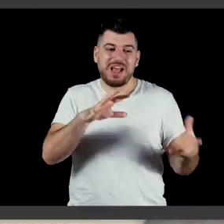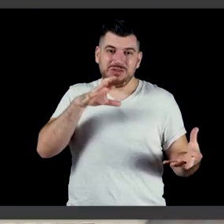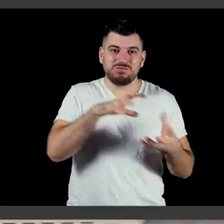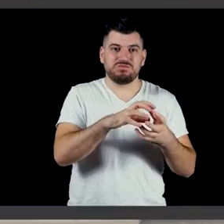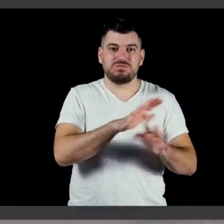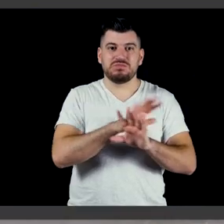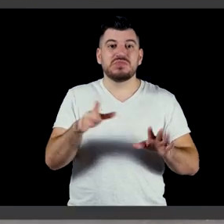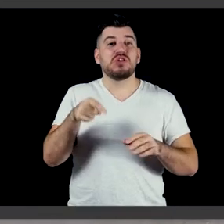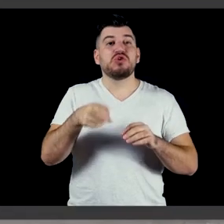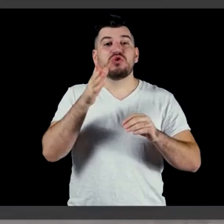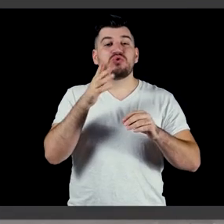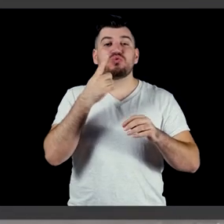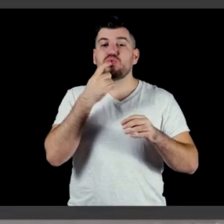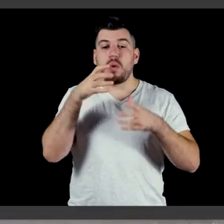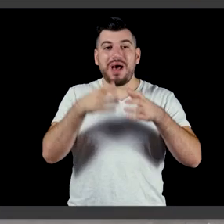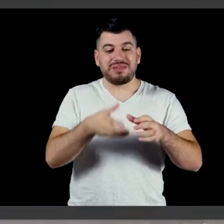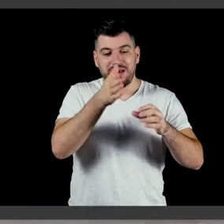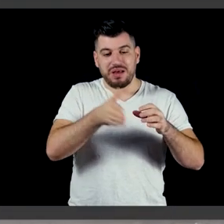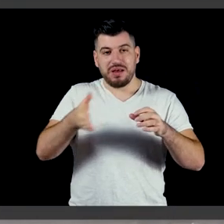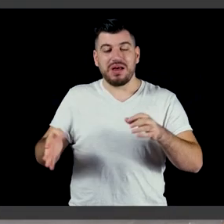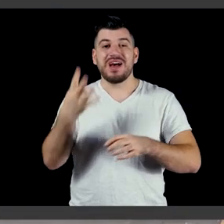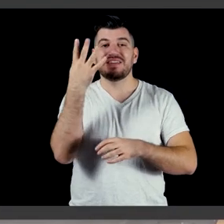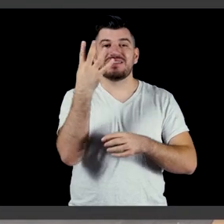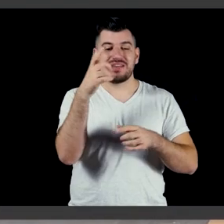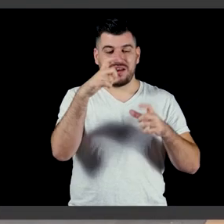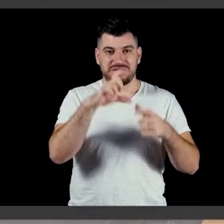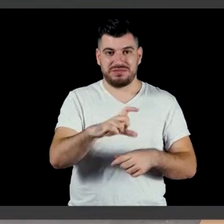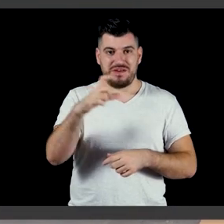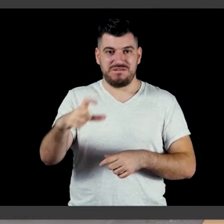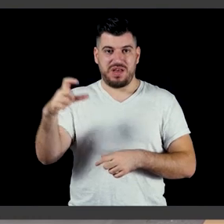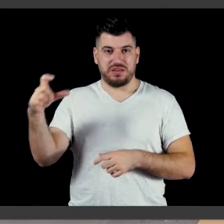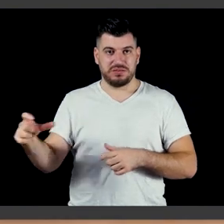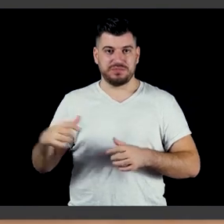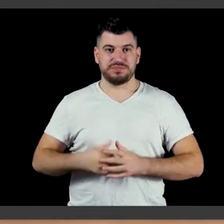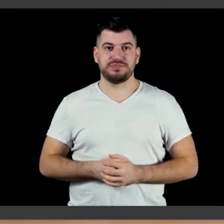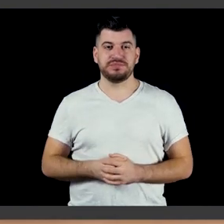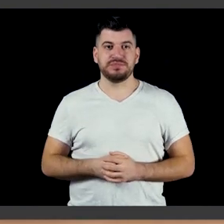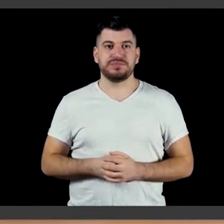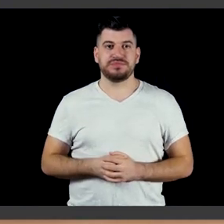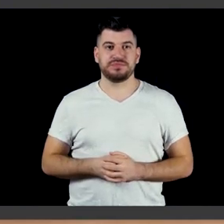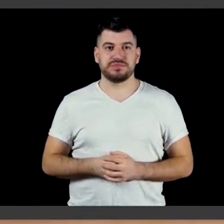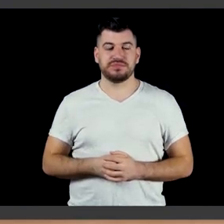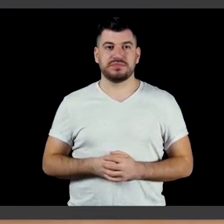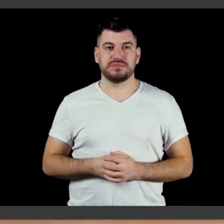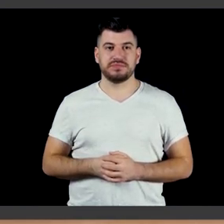θα κόψω ωραίες φέτες στην ντομάτα μου, χρειάζομαι 4 φέτες. Μία,